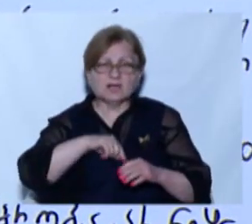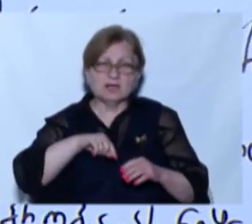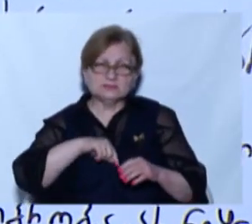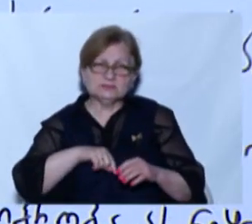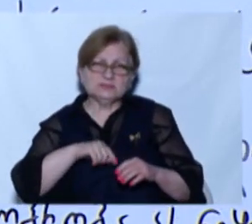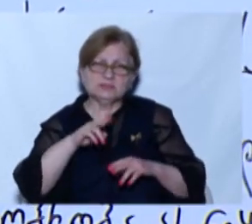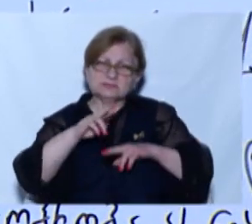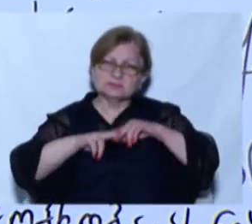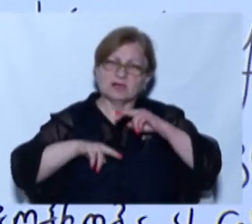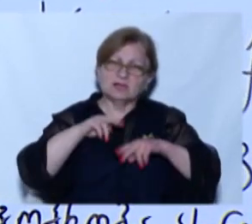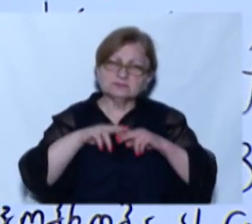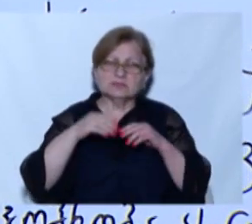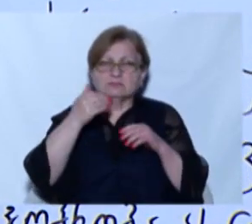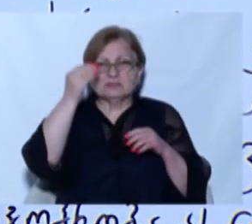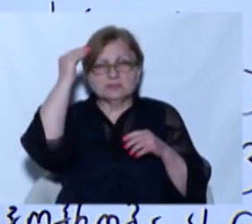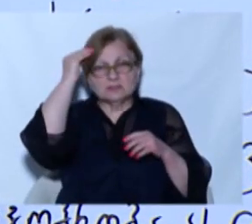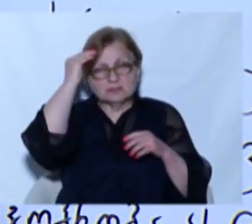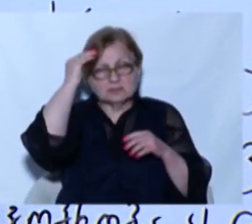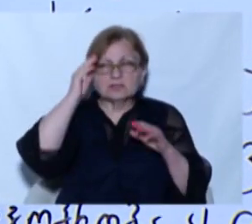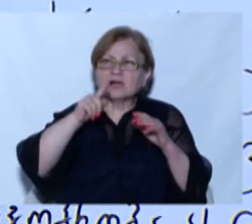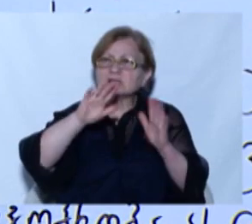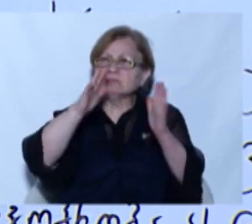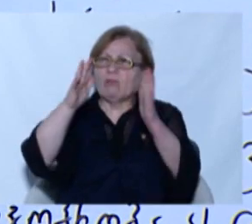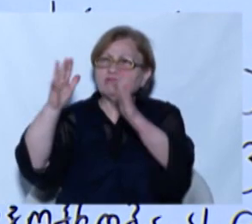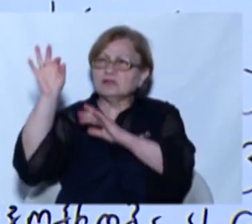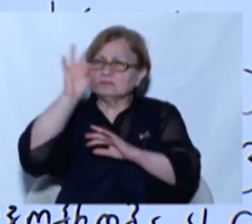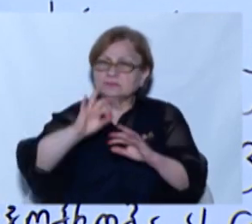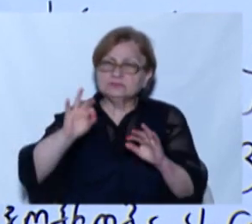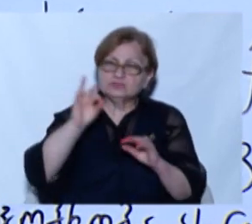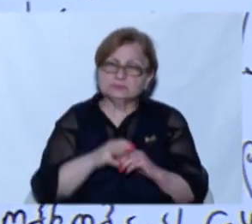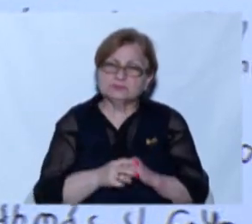განწყობილება ან მისი აზრი რაღაც მოვლენების შემდეგ.